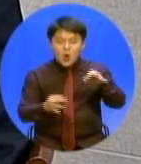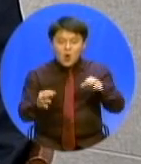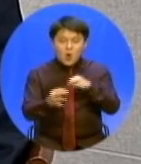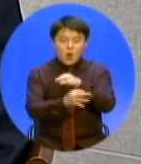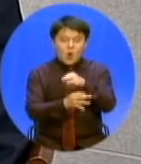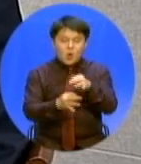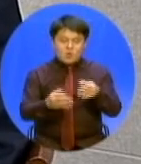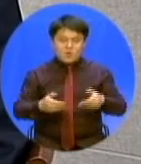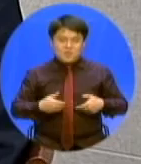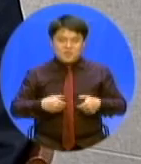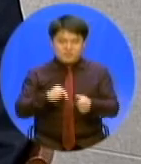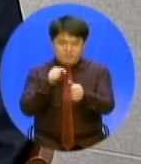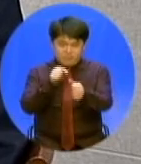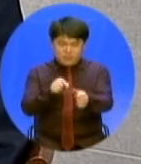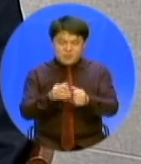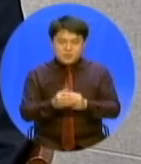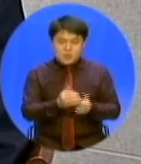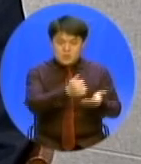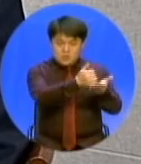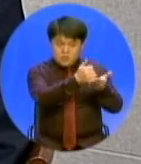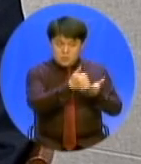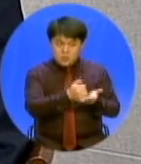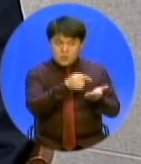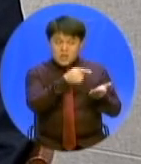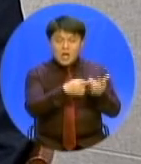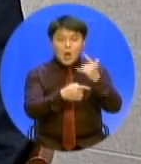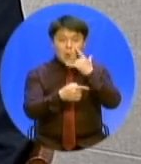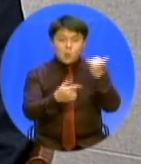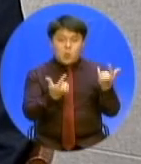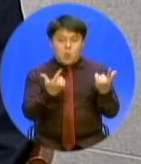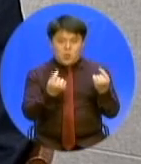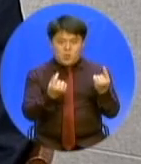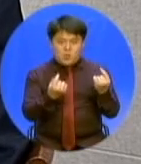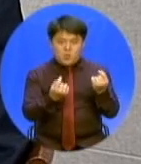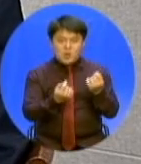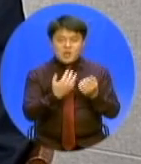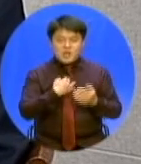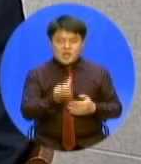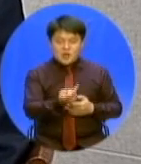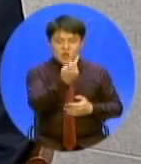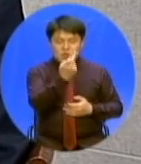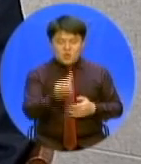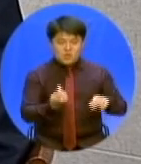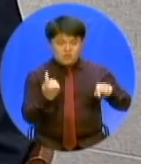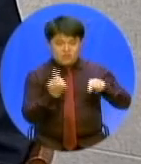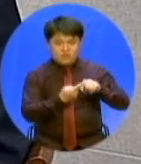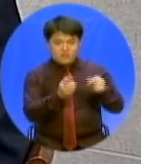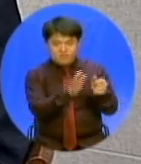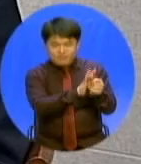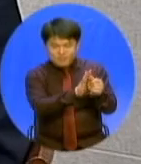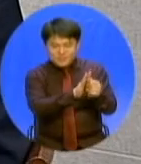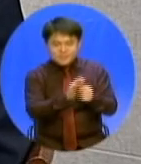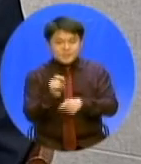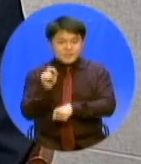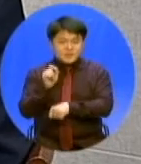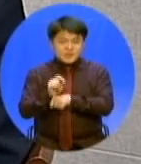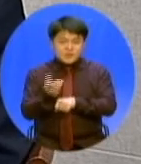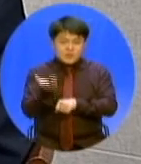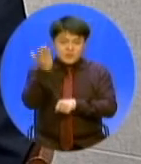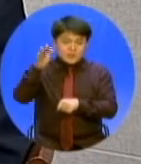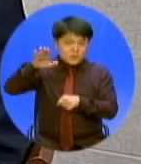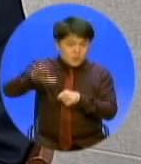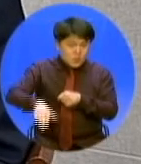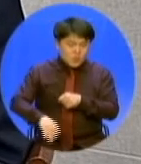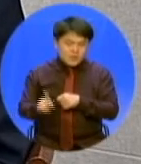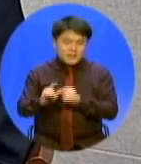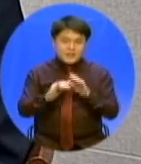행태를 요구합니다. 네. 고객도 부모처럼 네. 형제처럼 대하고 직원 간에 상하 간에